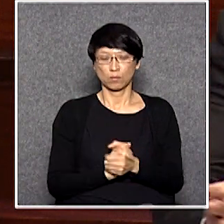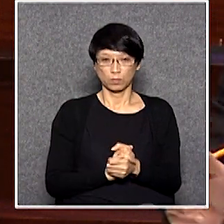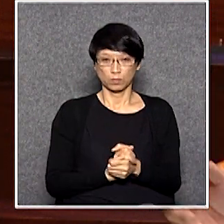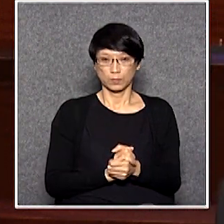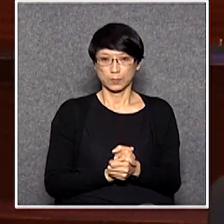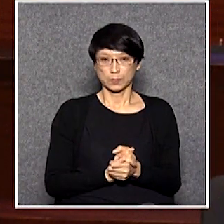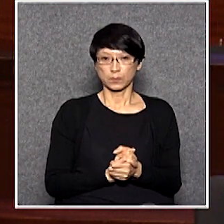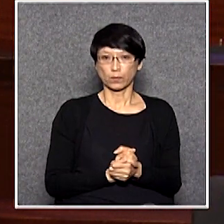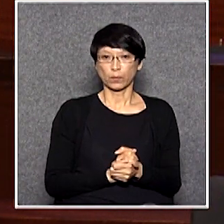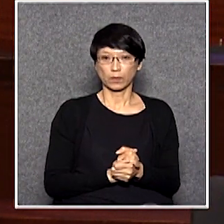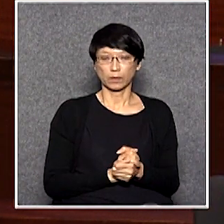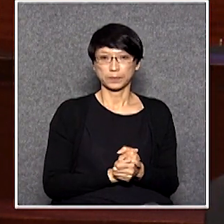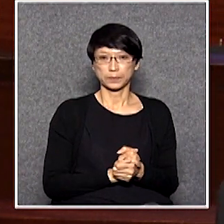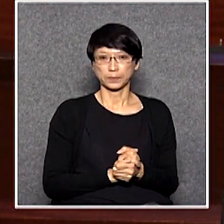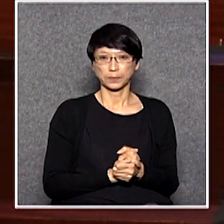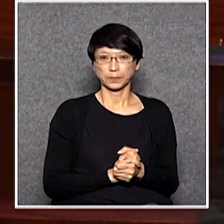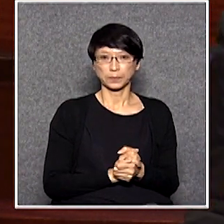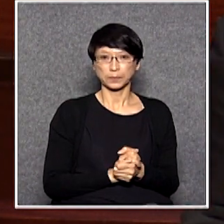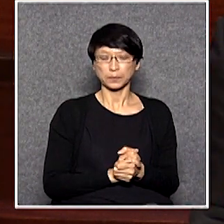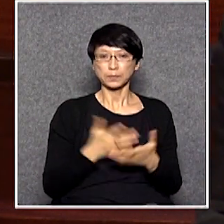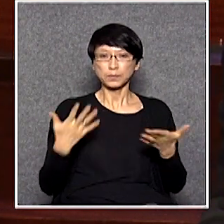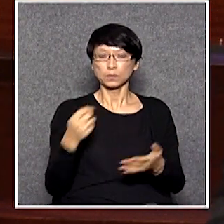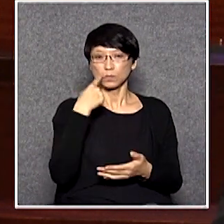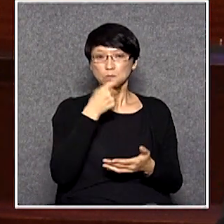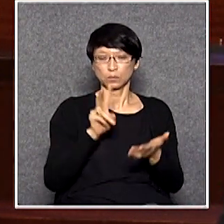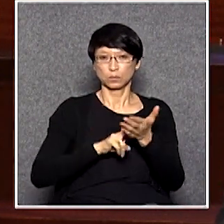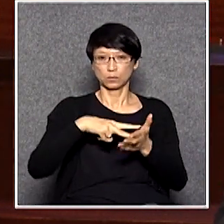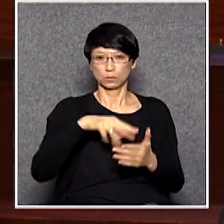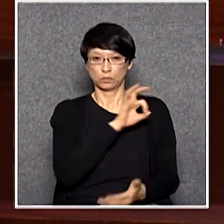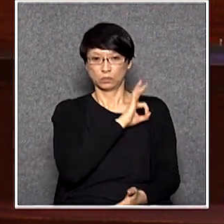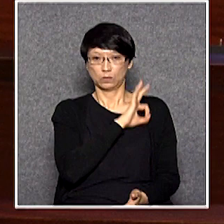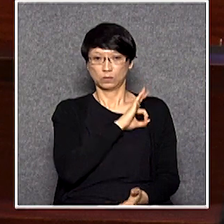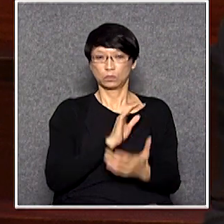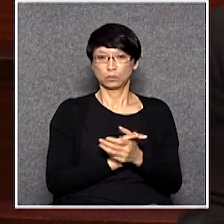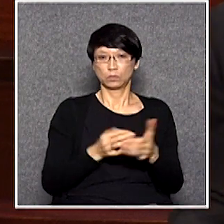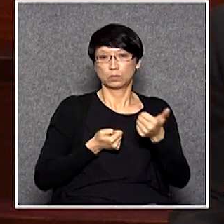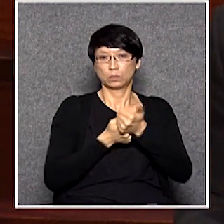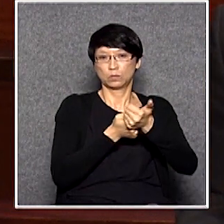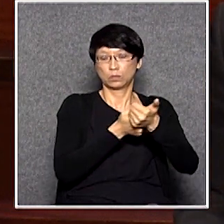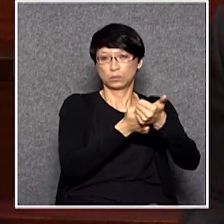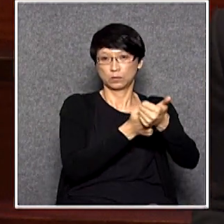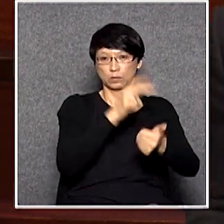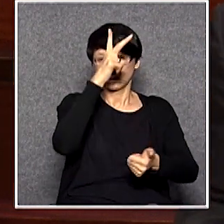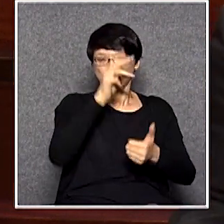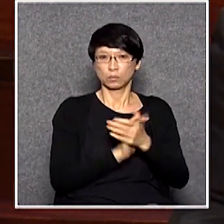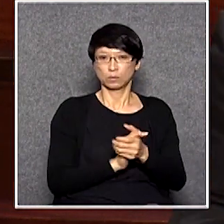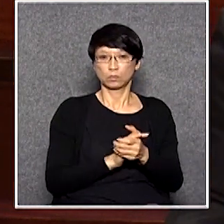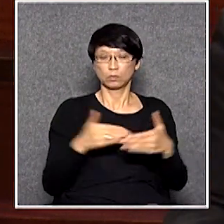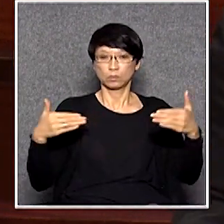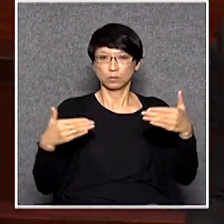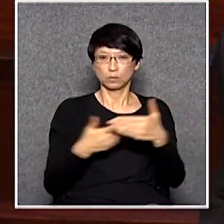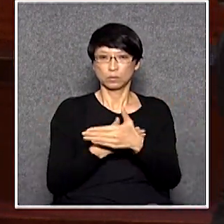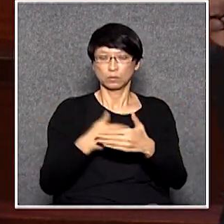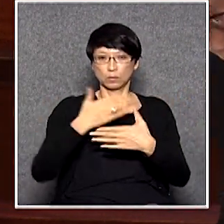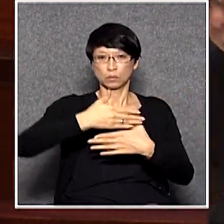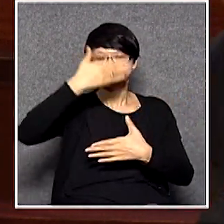係而家講翻起呢個立法機關，老實講助紂為虐啊！即係而家係喐緊運房局，但係諗下啲立法